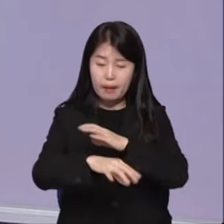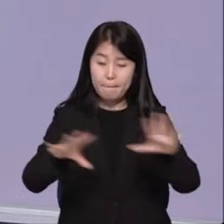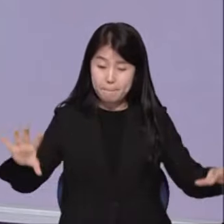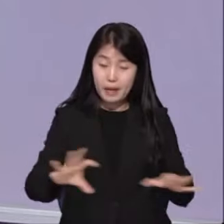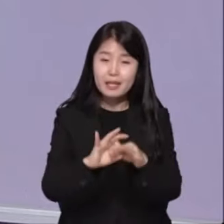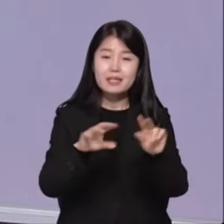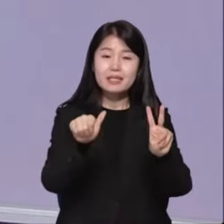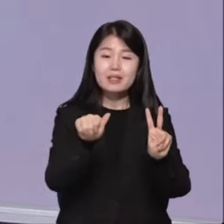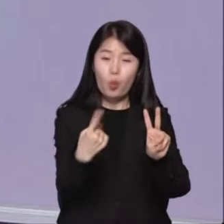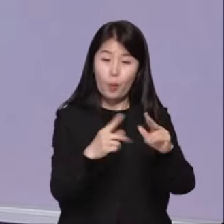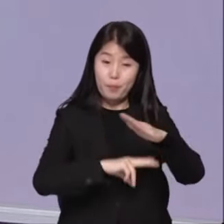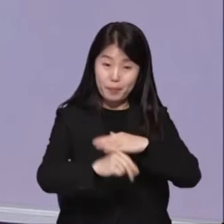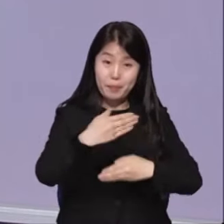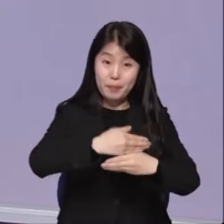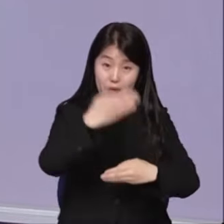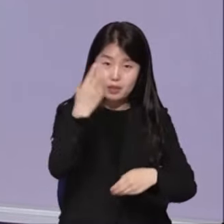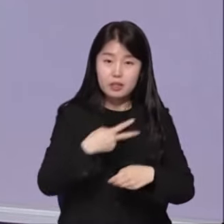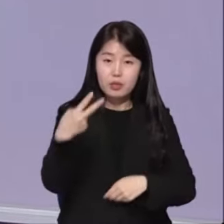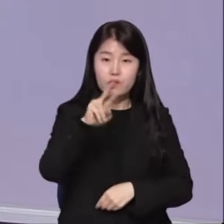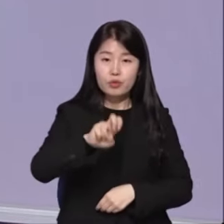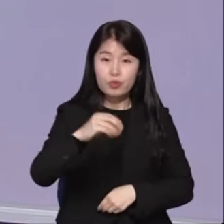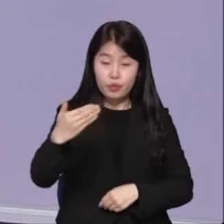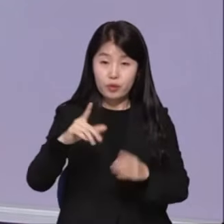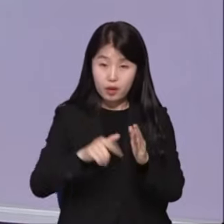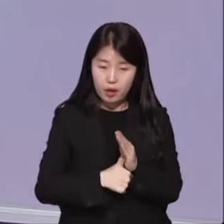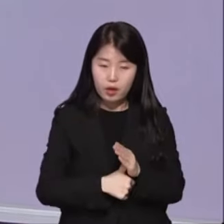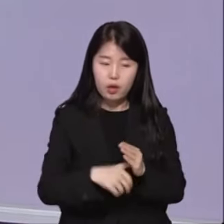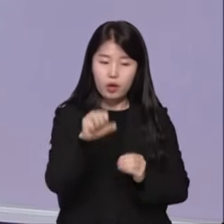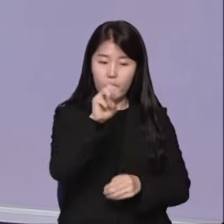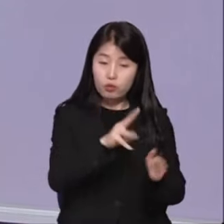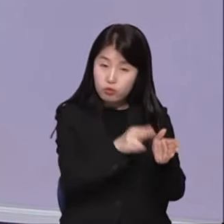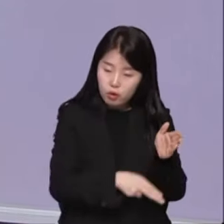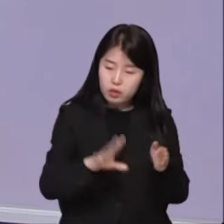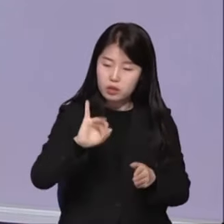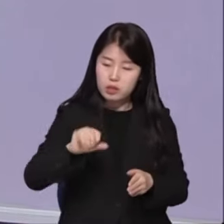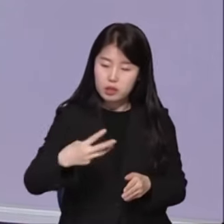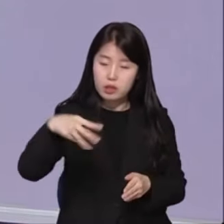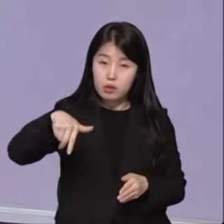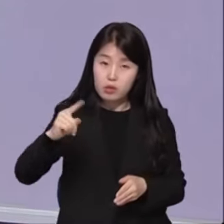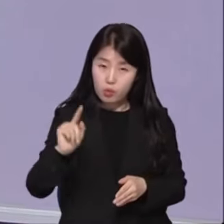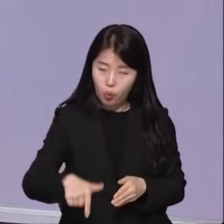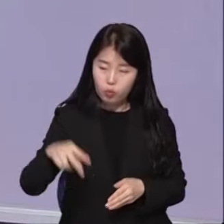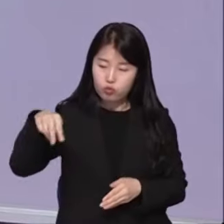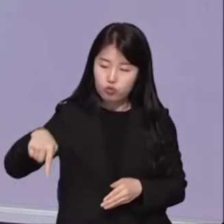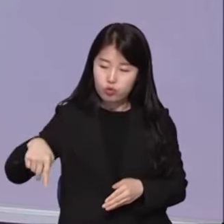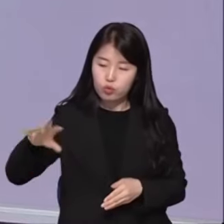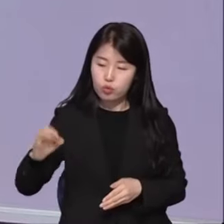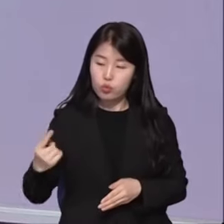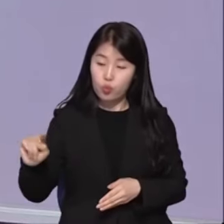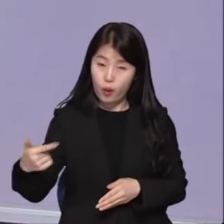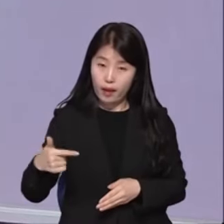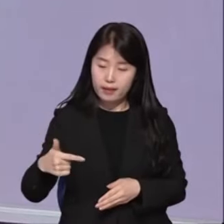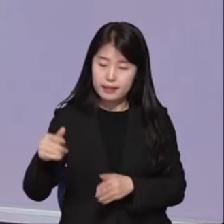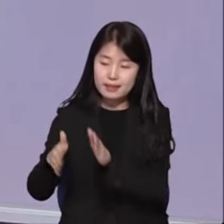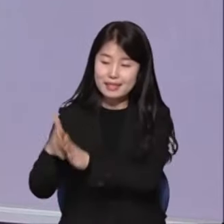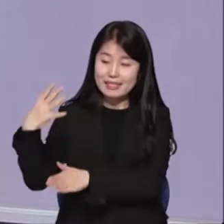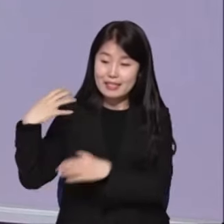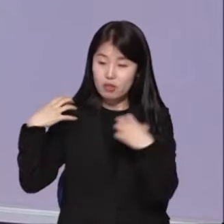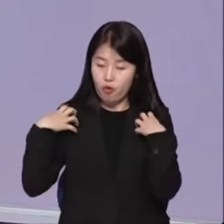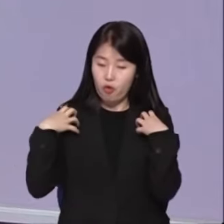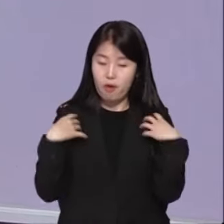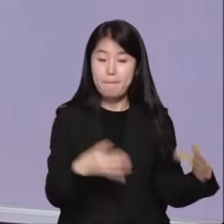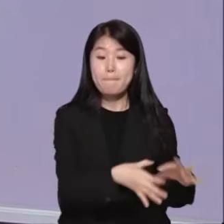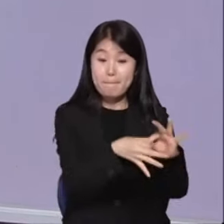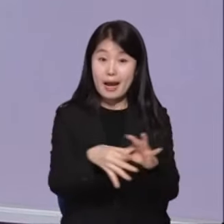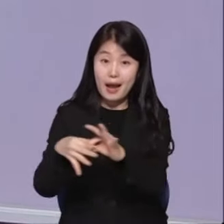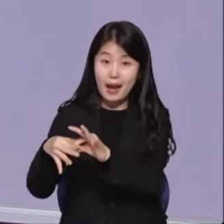개통하고 2029년에는 광주역에서 7지구와 첨단지구, 수원지구를 이어서 시청까지 가는